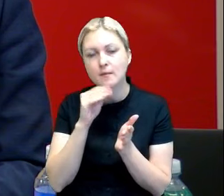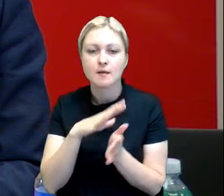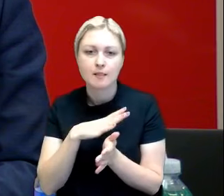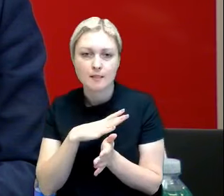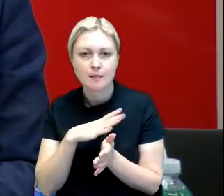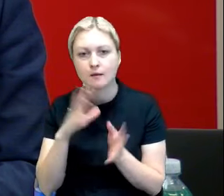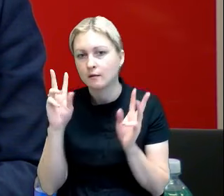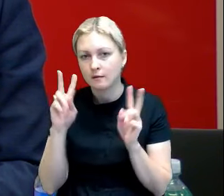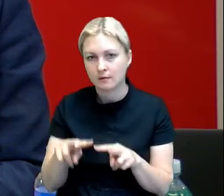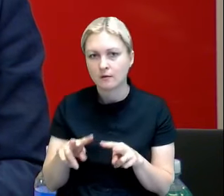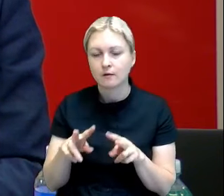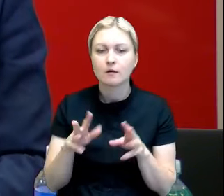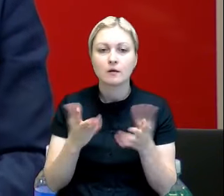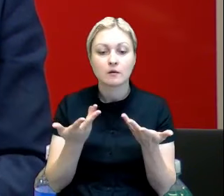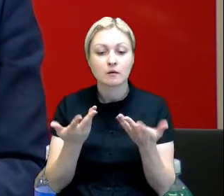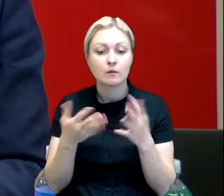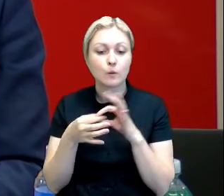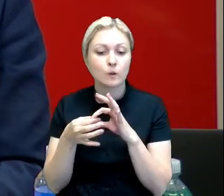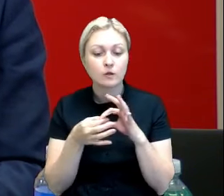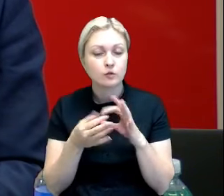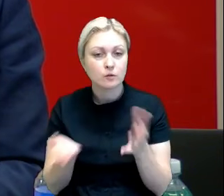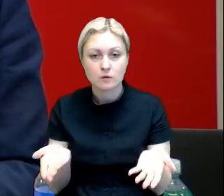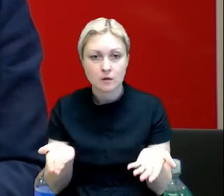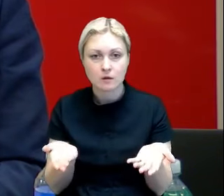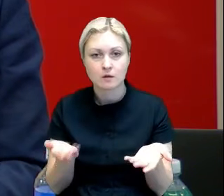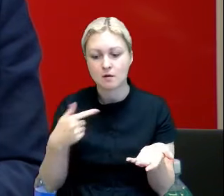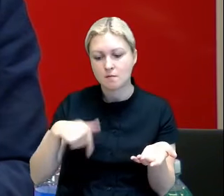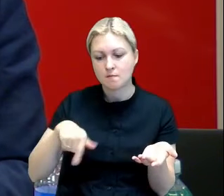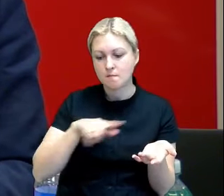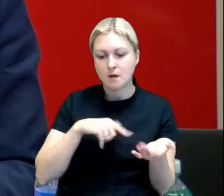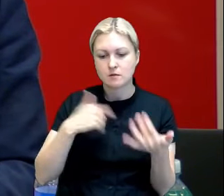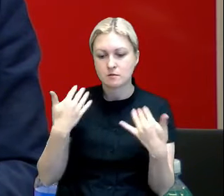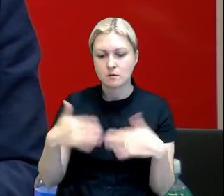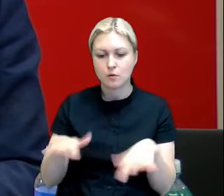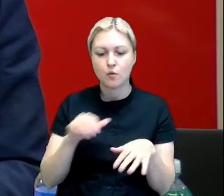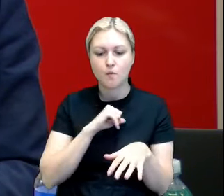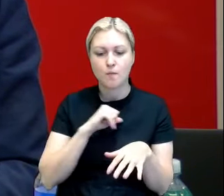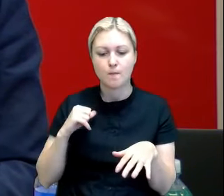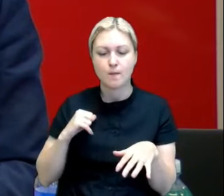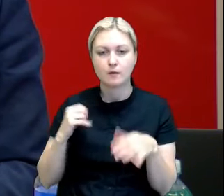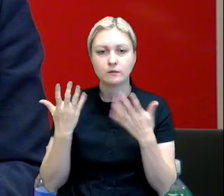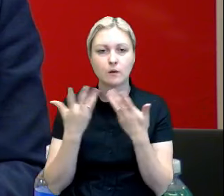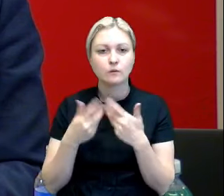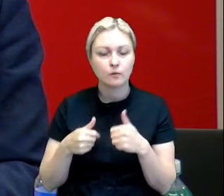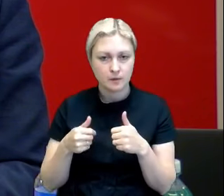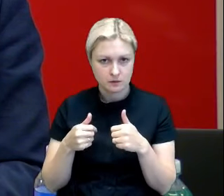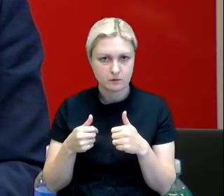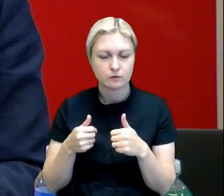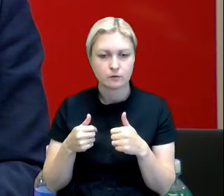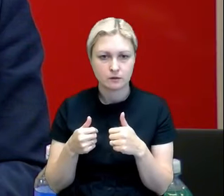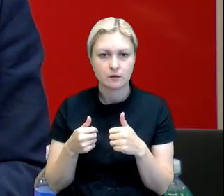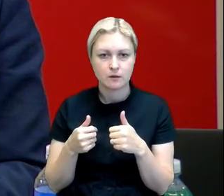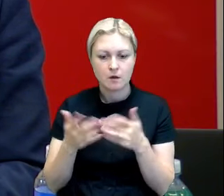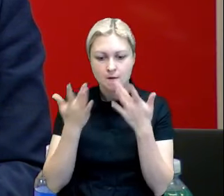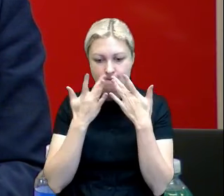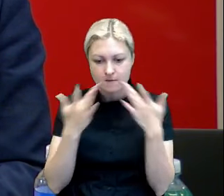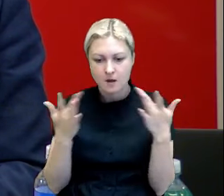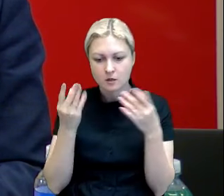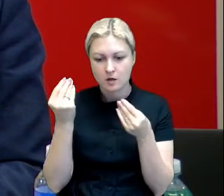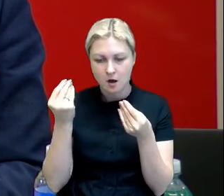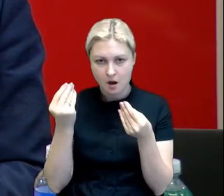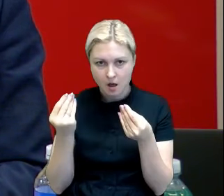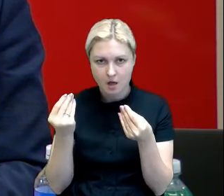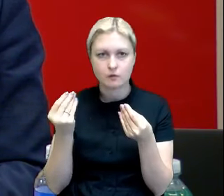nėra ir čia gaunasi kad mes na sukuriame vėl tokį precedentą kuriame e viešosios lėšos vis tiek bus